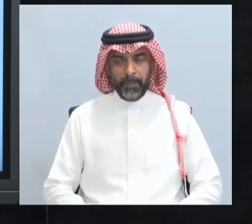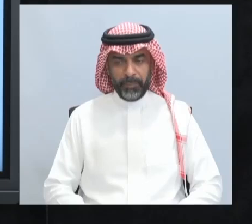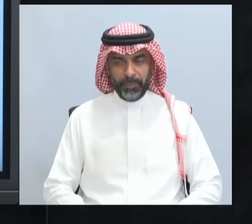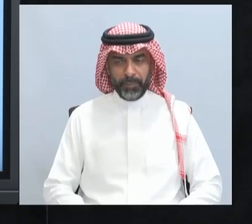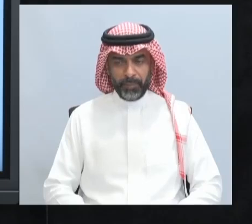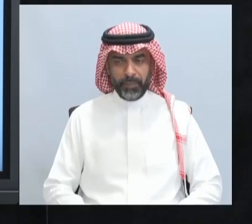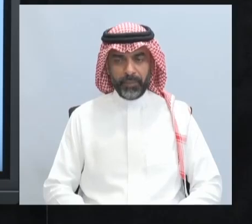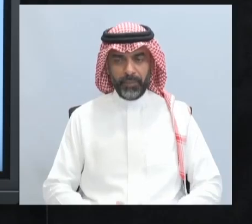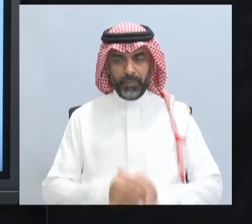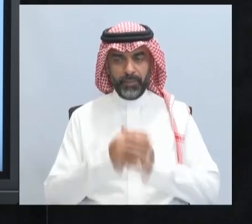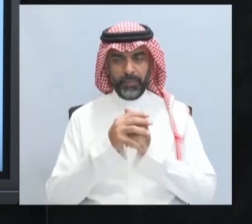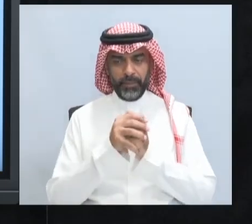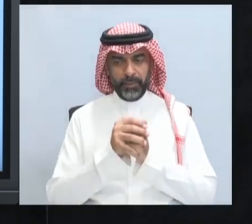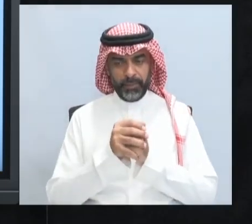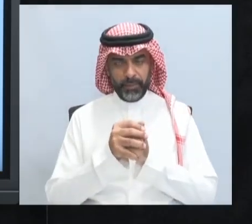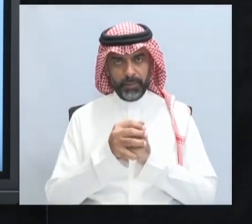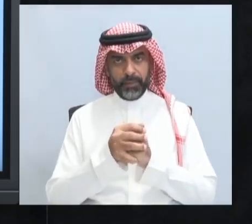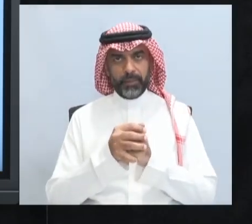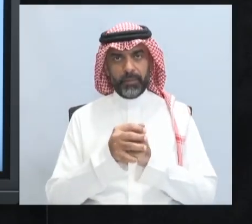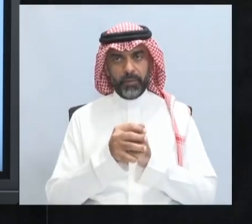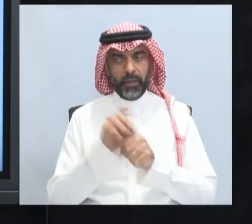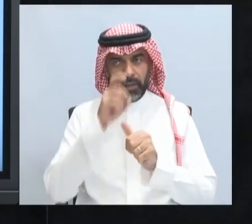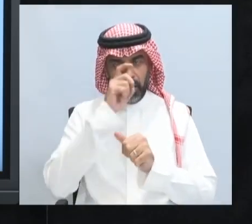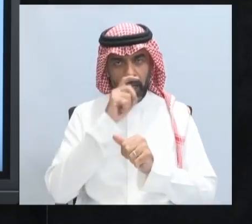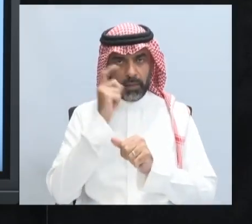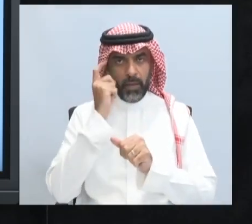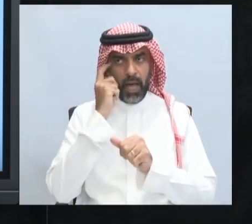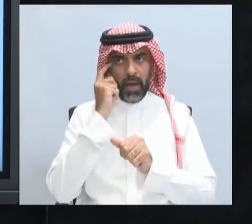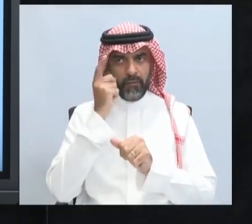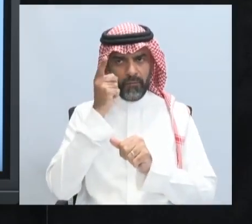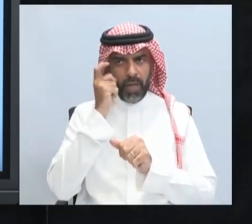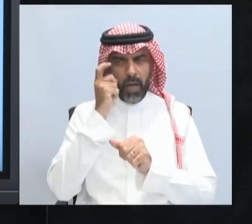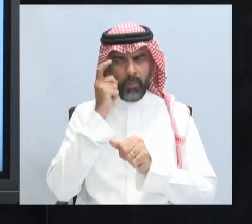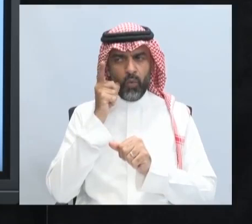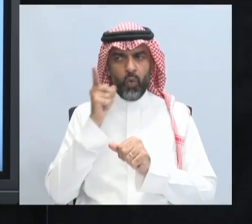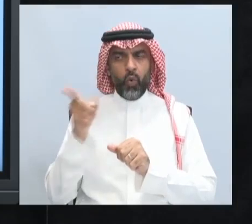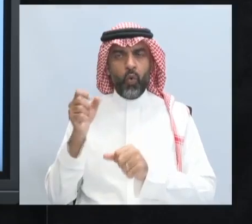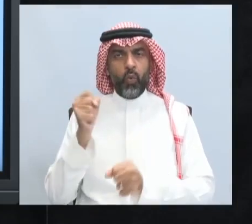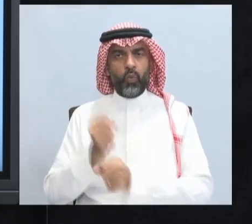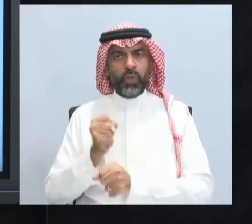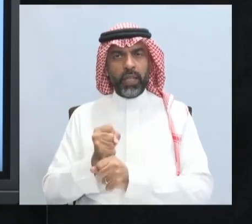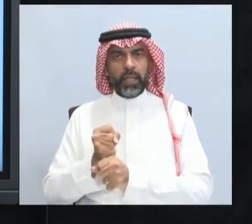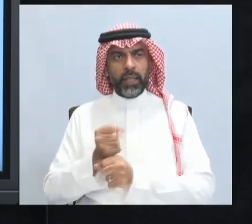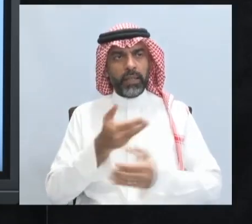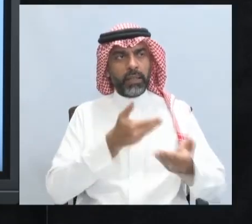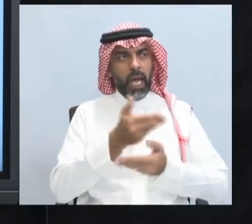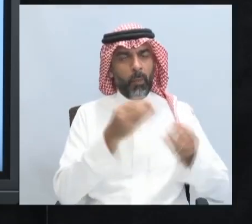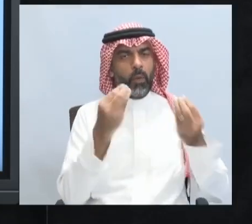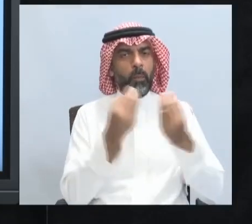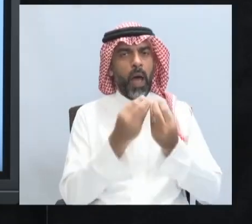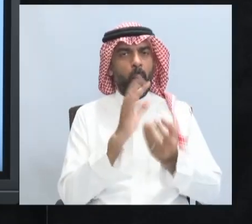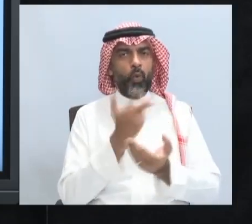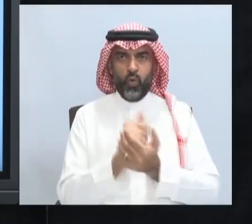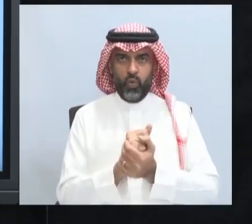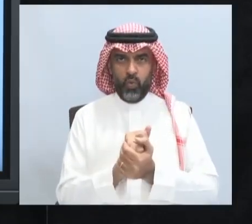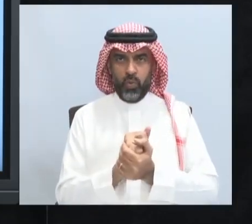او العملاء وبالتالي اذا تعامله يختلف اذا فهمتها طبيعه العمل المدير استطيع مساعدته ذكرنا